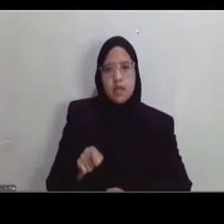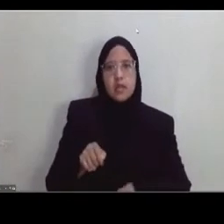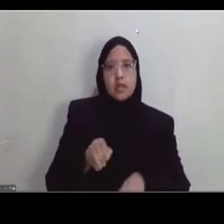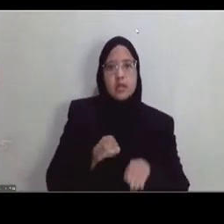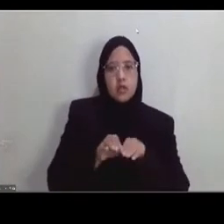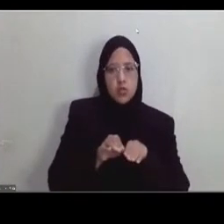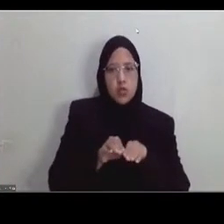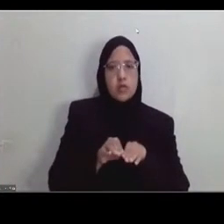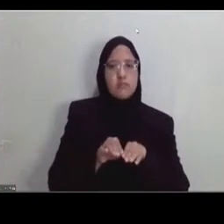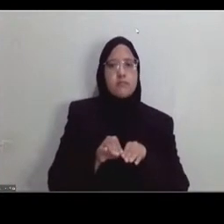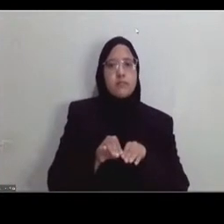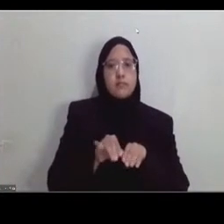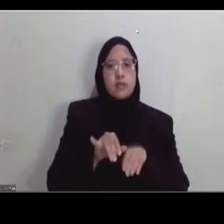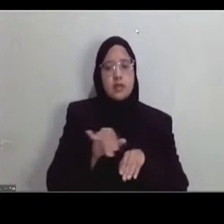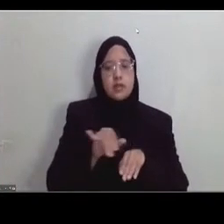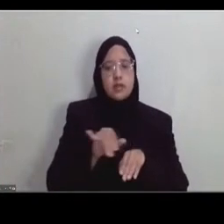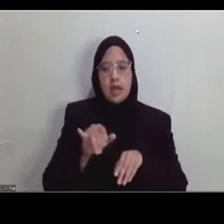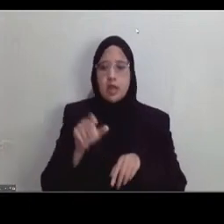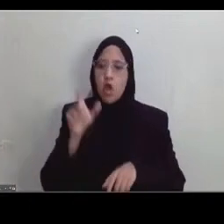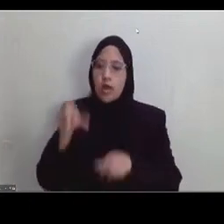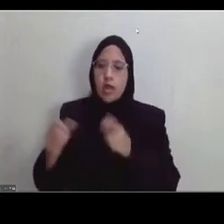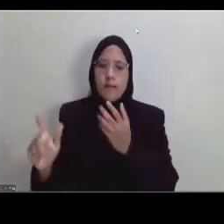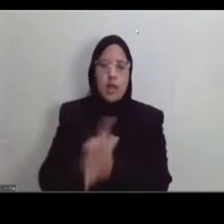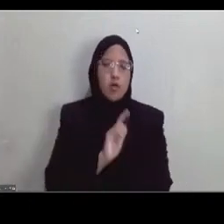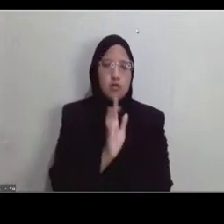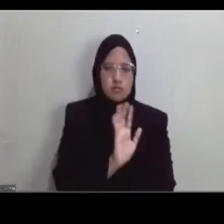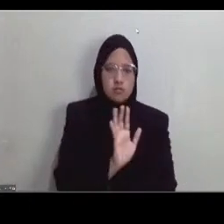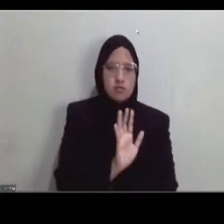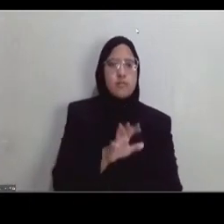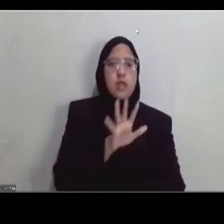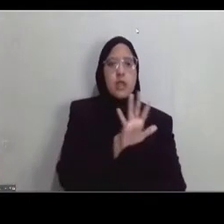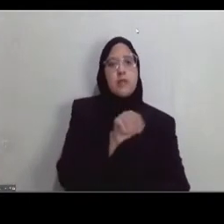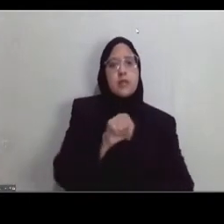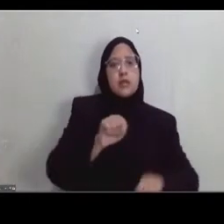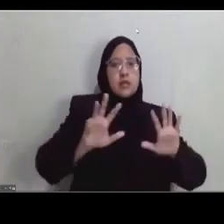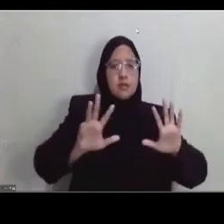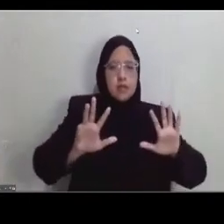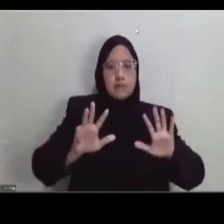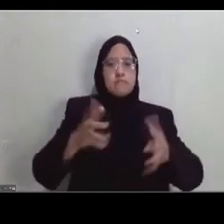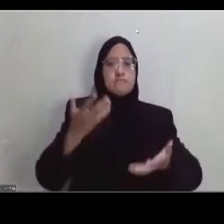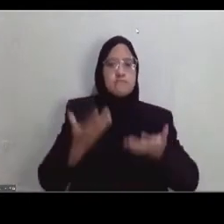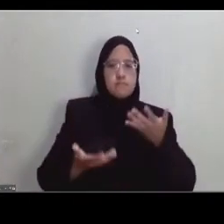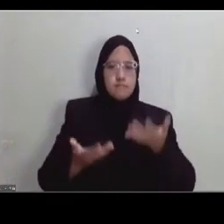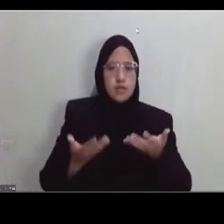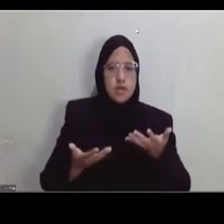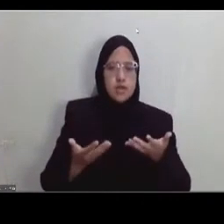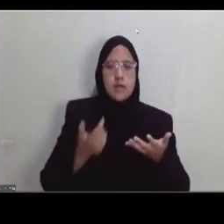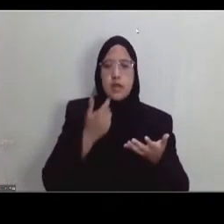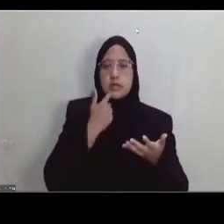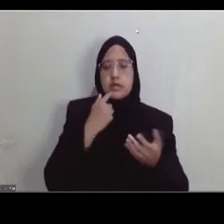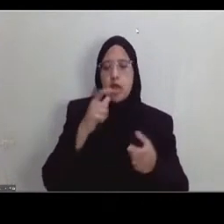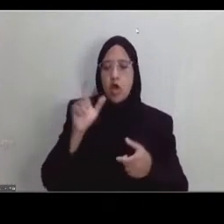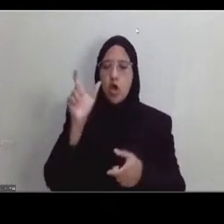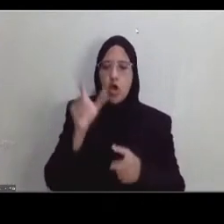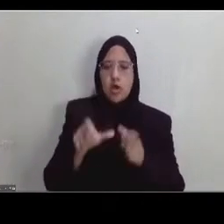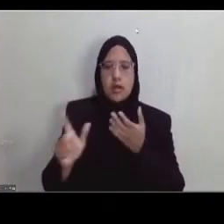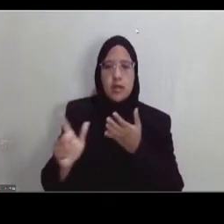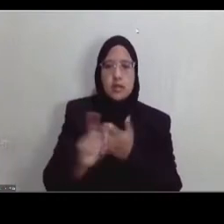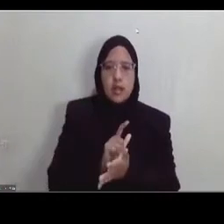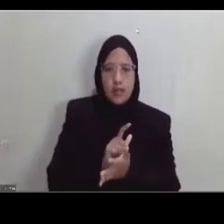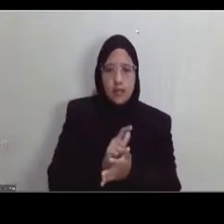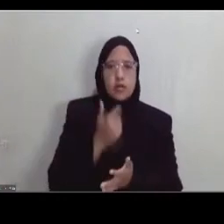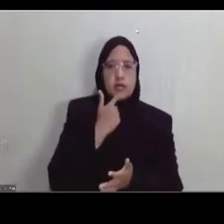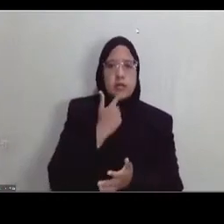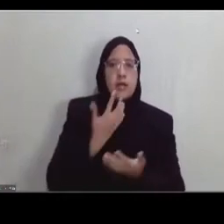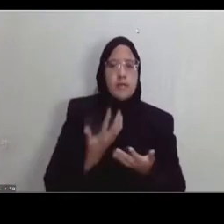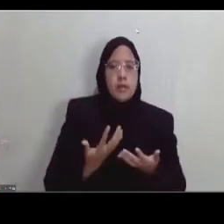oleh pelapor 5.9 menimbang bahwa berkenaan dengan dalil pelapor yang pada pokoknya menyatakan terdapat